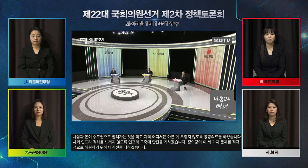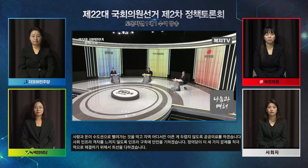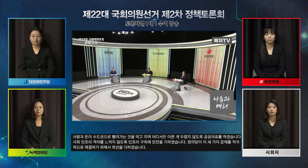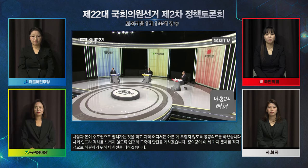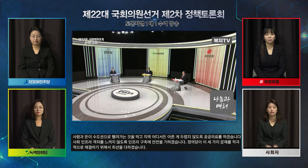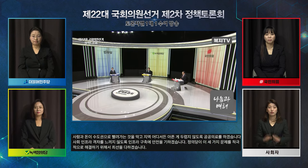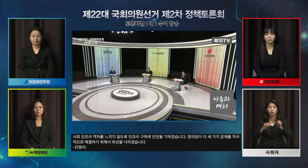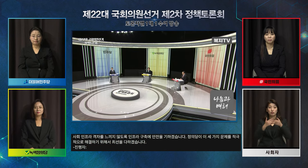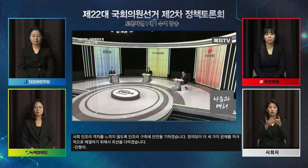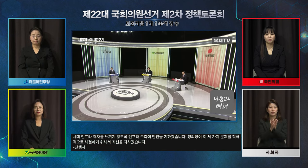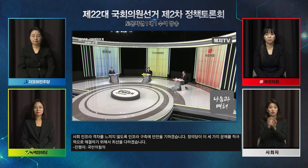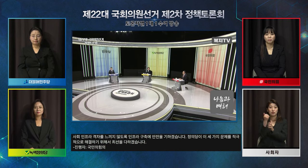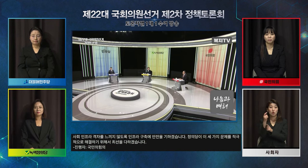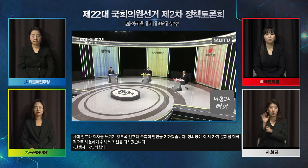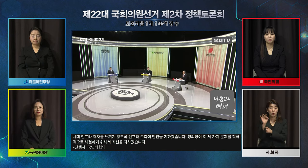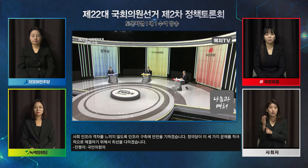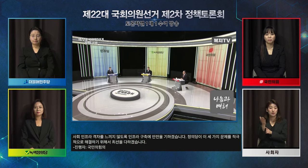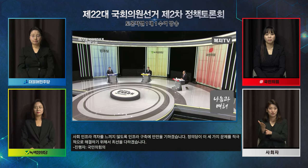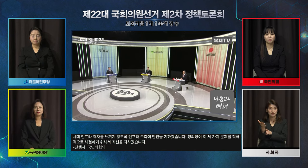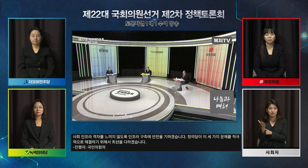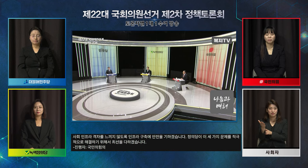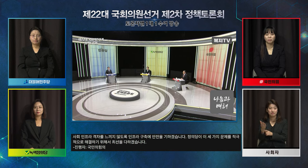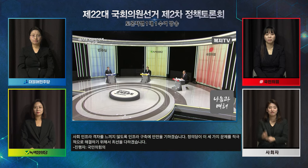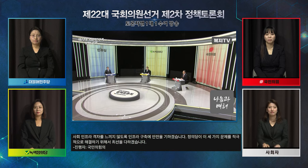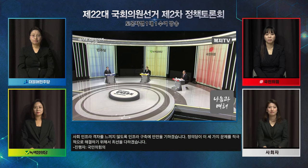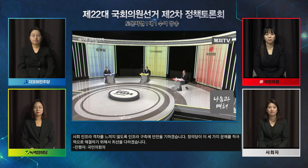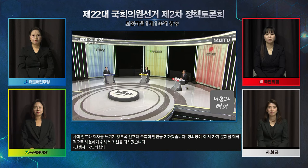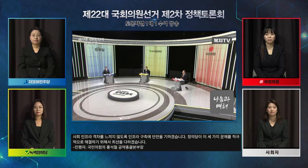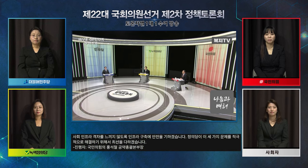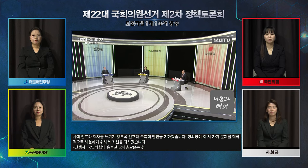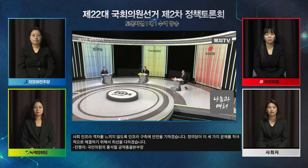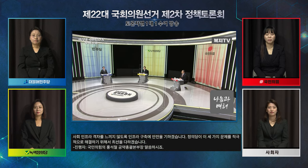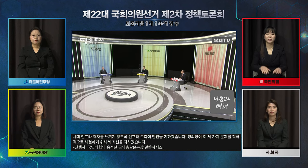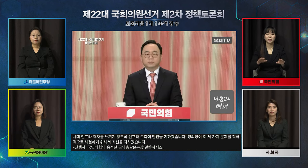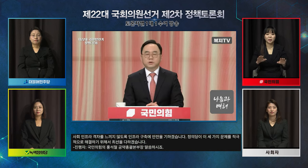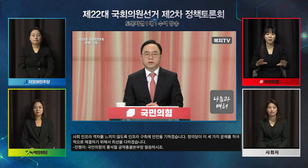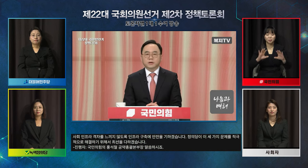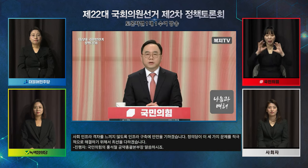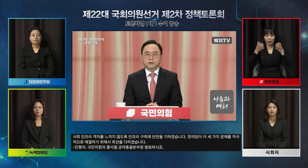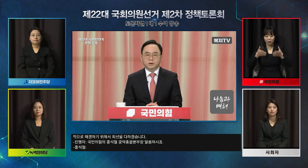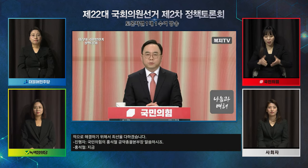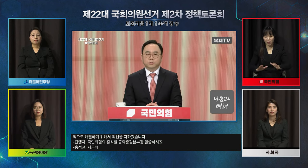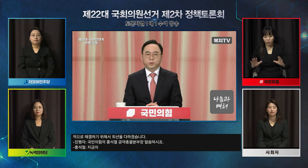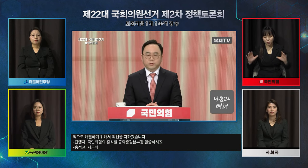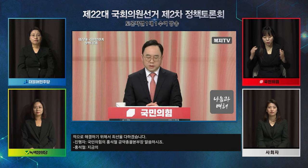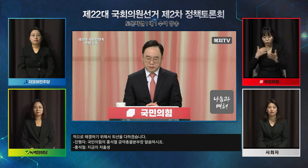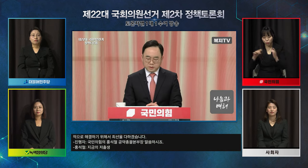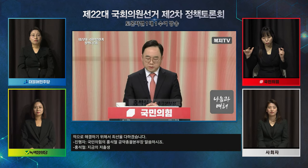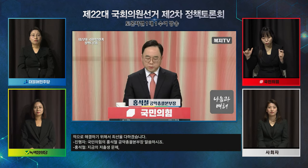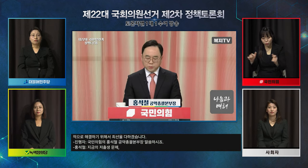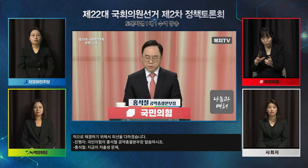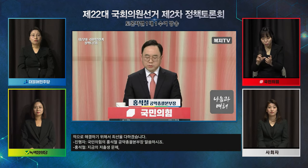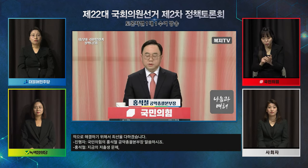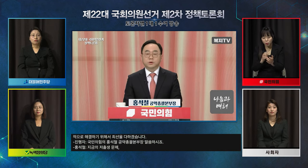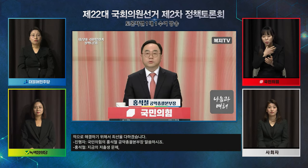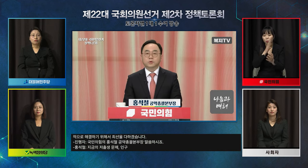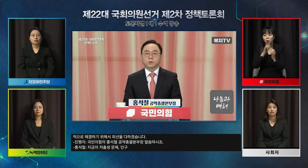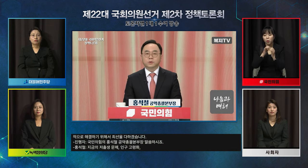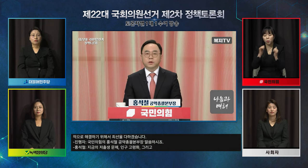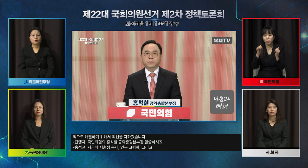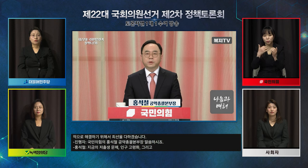국민의힘의 홍석철 공약총괄본부장 말씀하시죠. 지금의 저출생 문제, 인구 고령화, 그리고